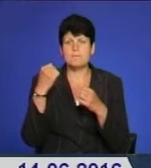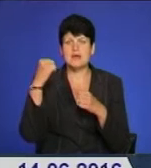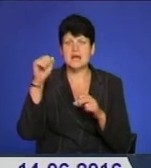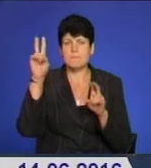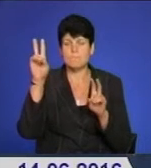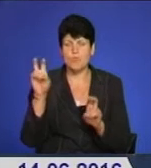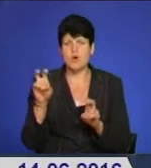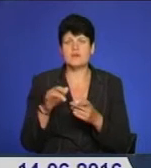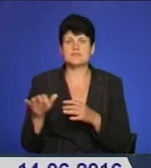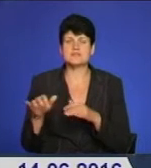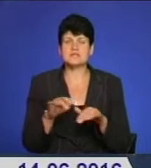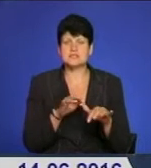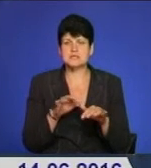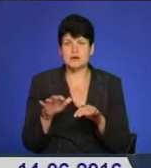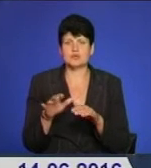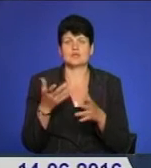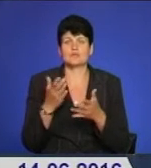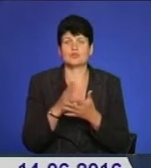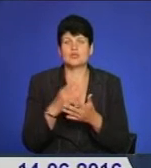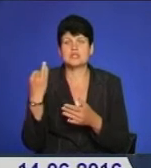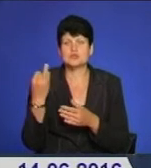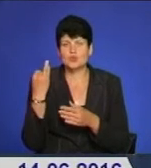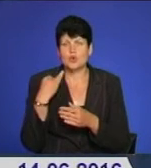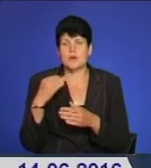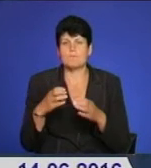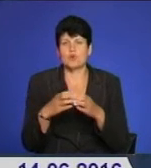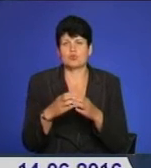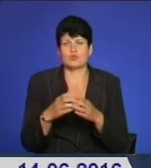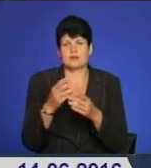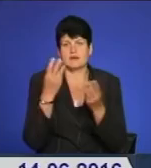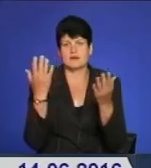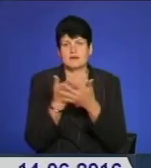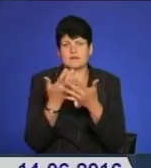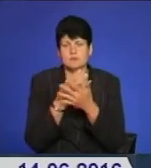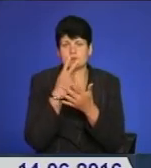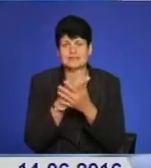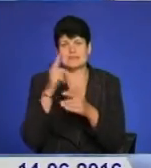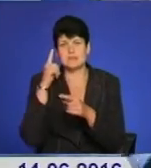програмі заходу – історія полку «Азов» та показ фільму «Брат за брата» Руслана Ганущака.